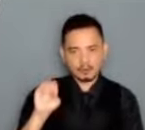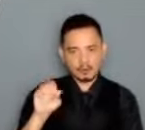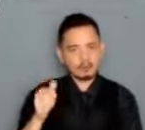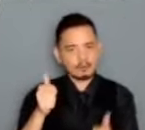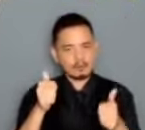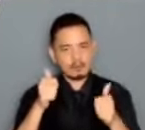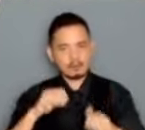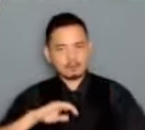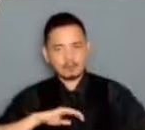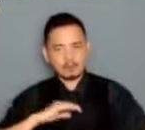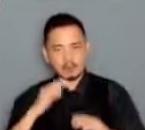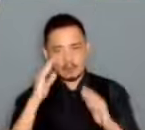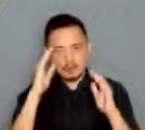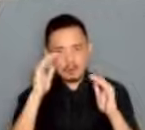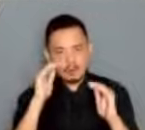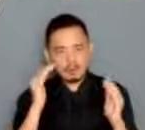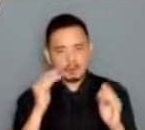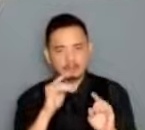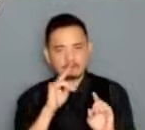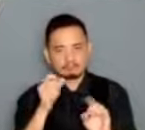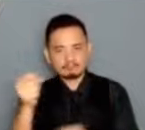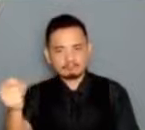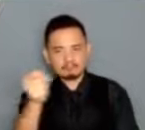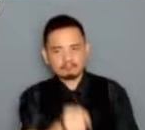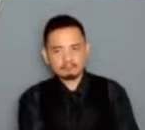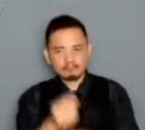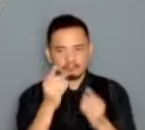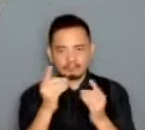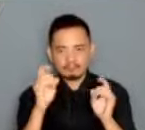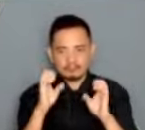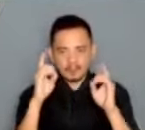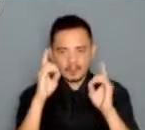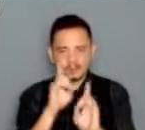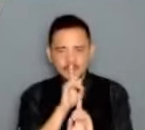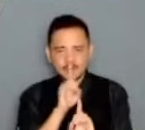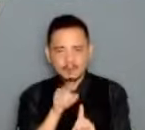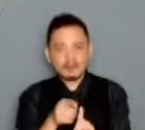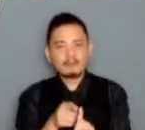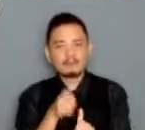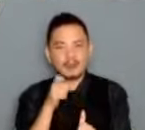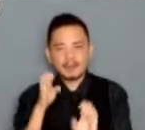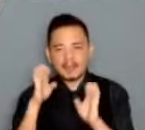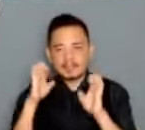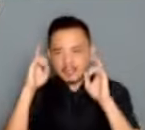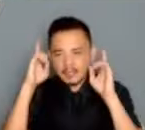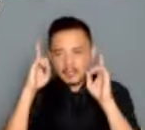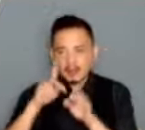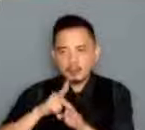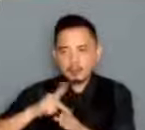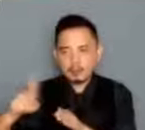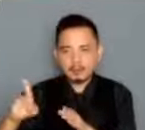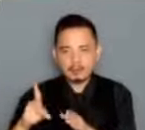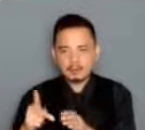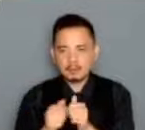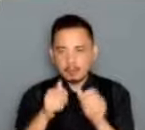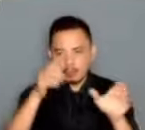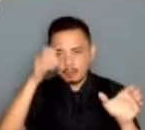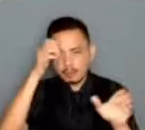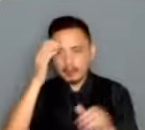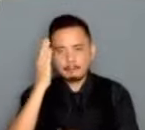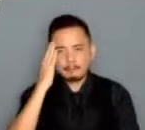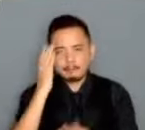itong ginawa para nakapaglagay ng DepEd Secretary na galing talaga sa sektor ng edukasyon at alam ang kanyang ginagawa. Sabi ni Teachers